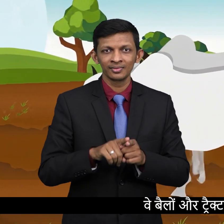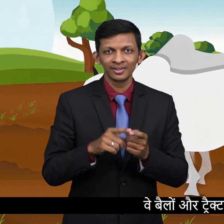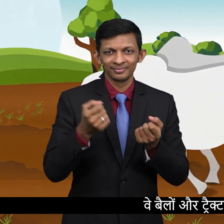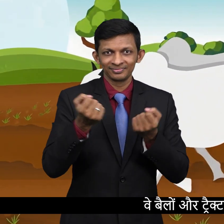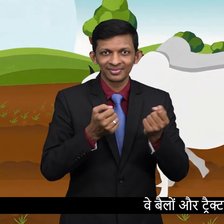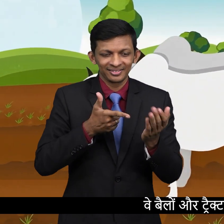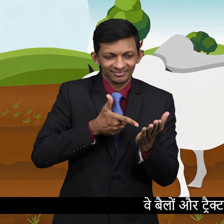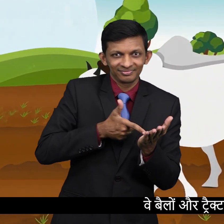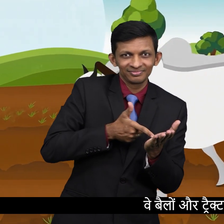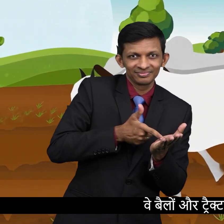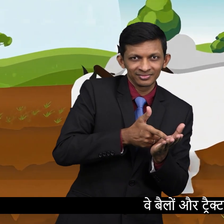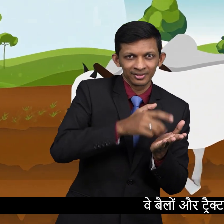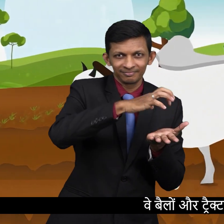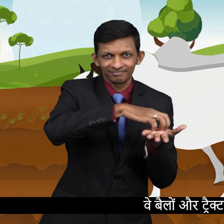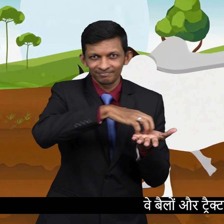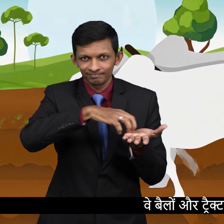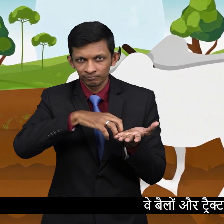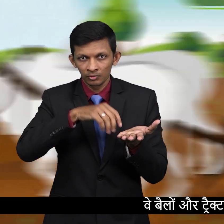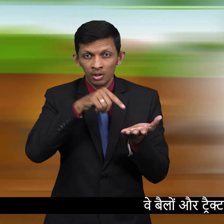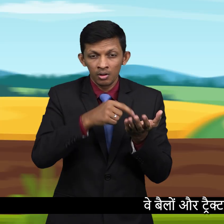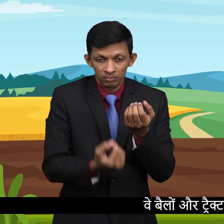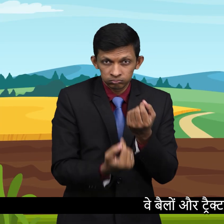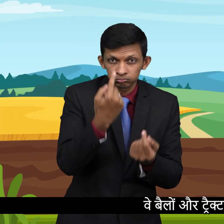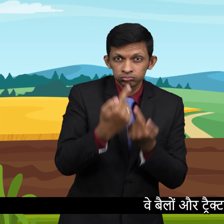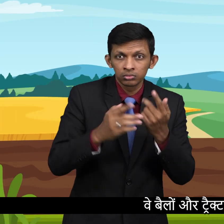वे बैलों और ट्रैक्टरों से खेतों की जुताई